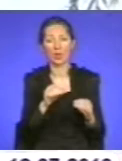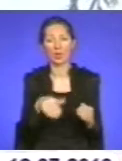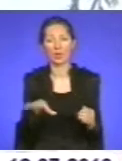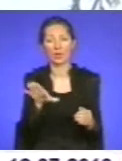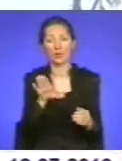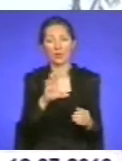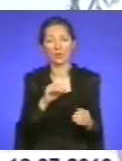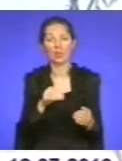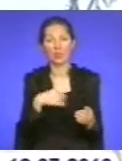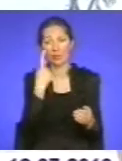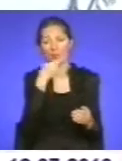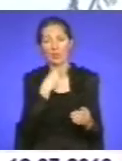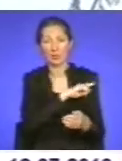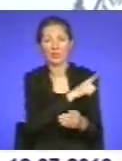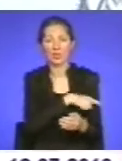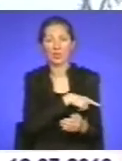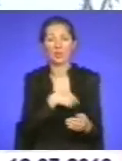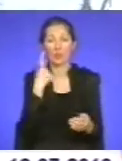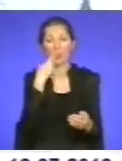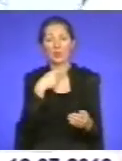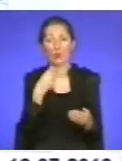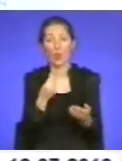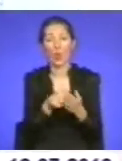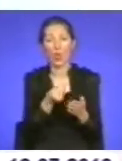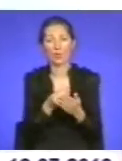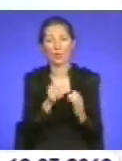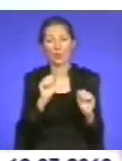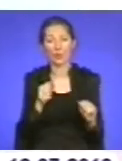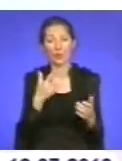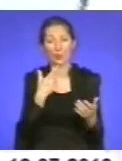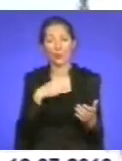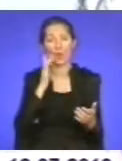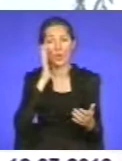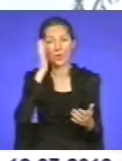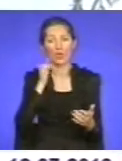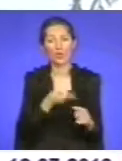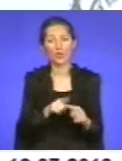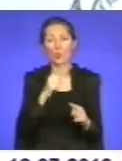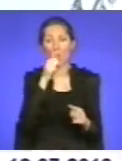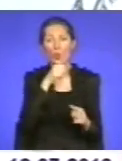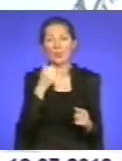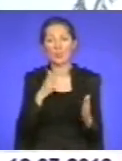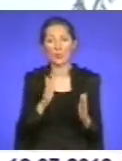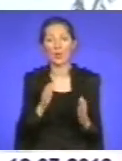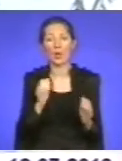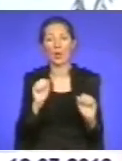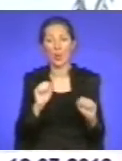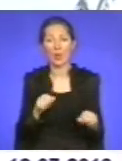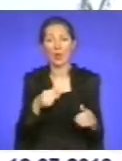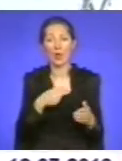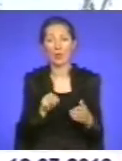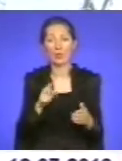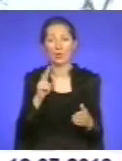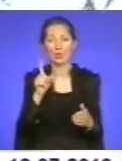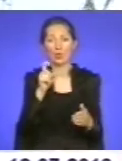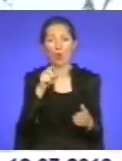власними силами, власними коштами і так далі. Ви собі можете уявити, що в тому році ми тільки спроможні були закупити 100 літрів